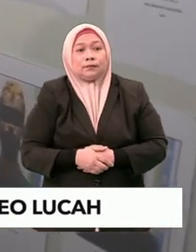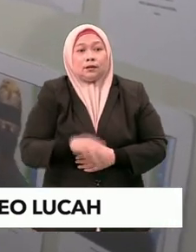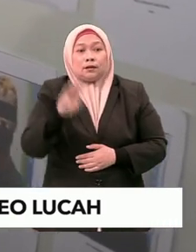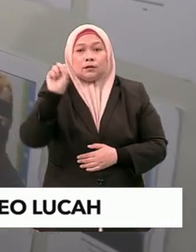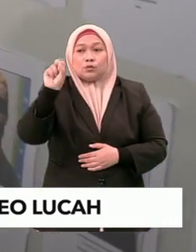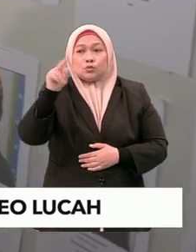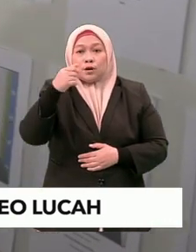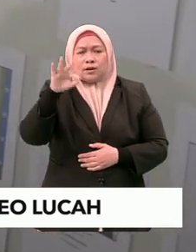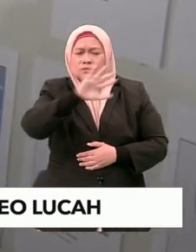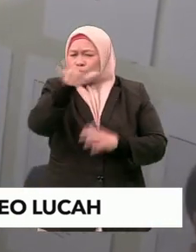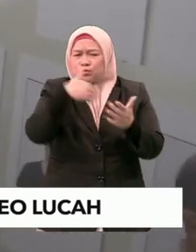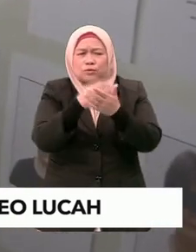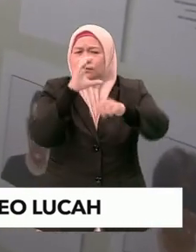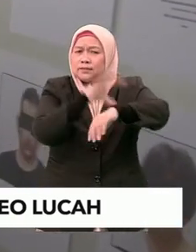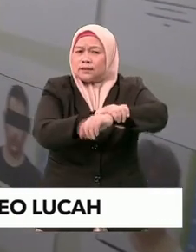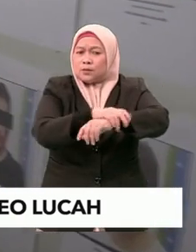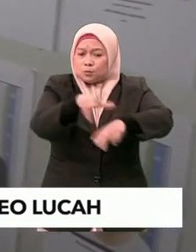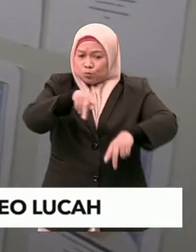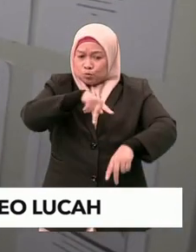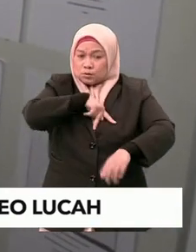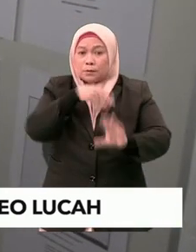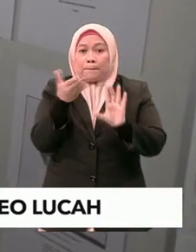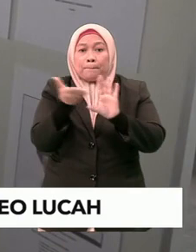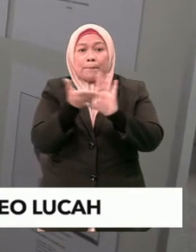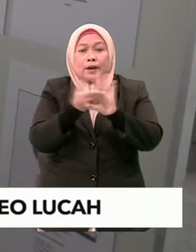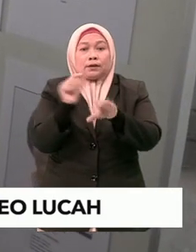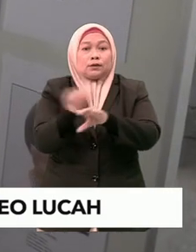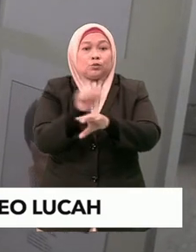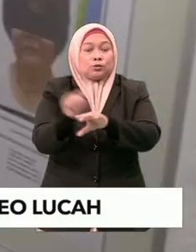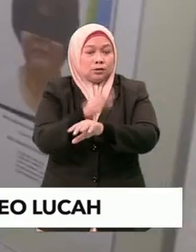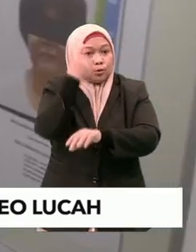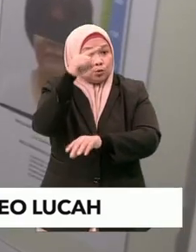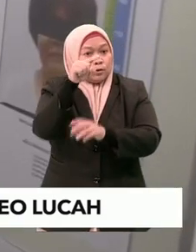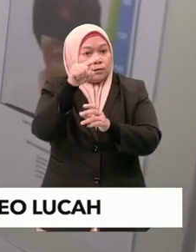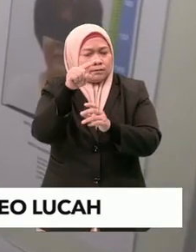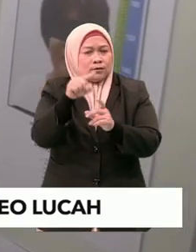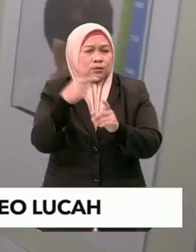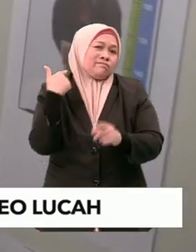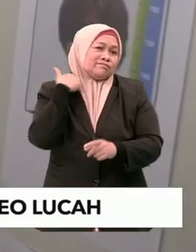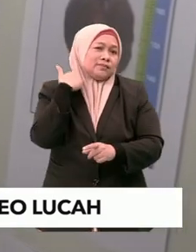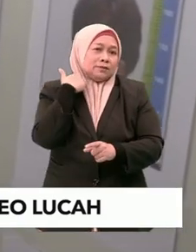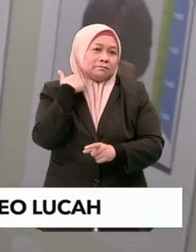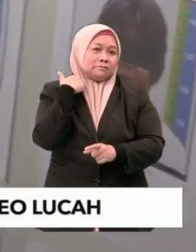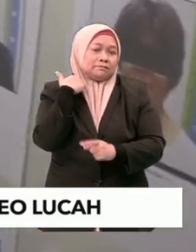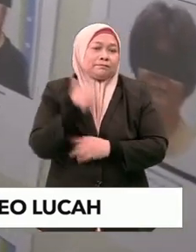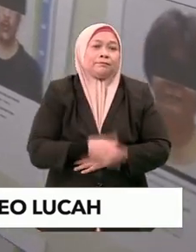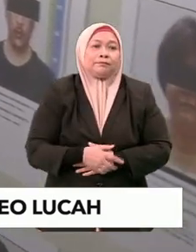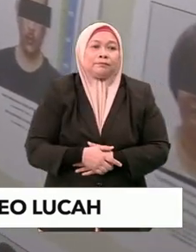berkata semua yang ditahan adalah pemilik account bank yang digunakan syndicate untuk memeras mangsa-mangsa